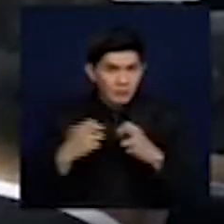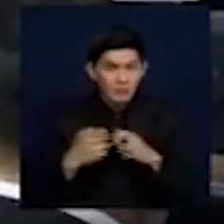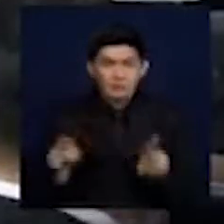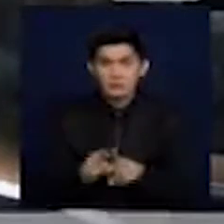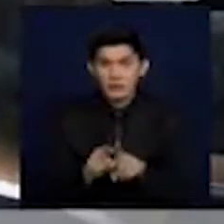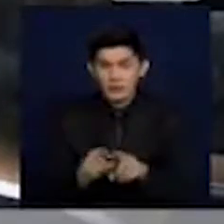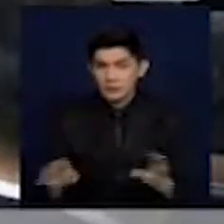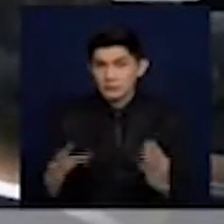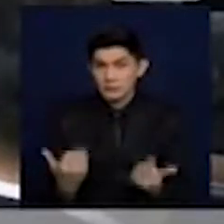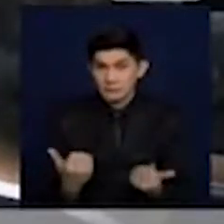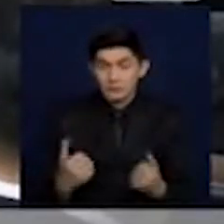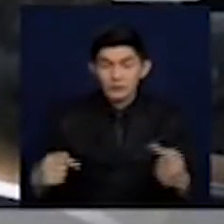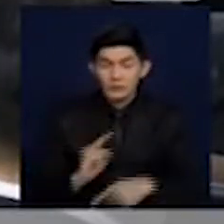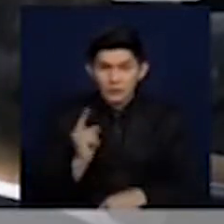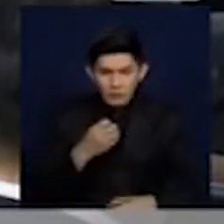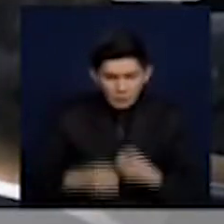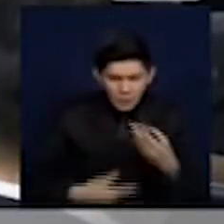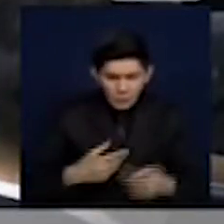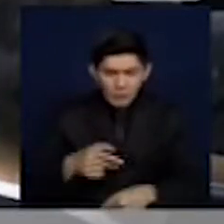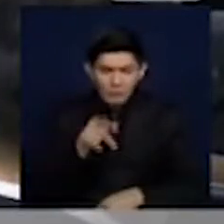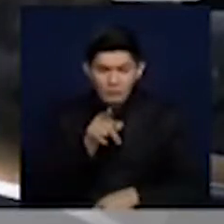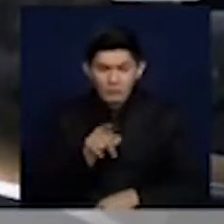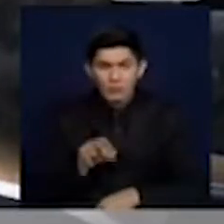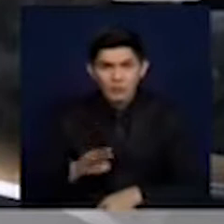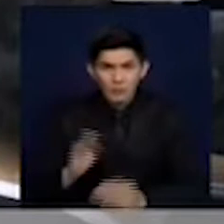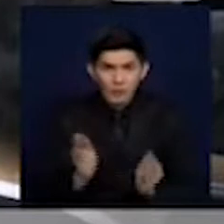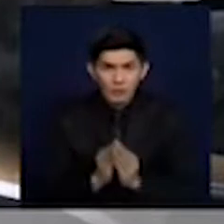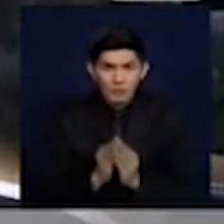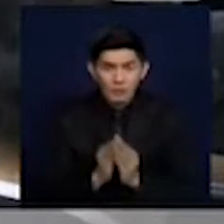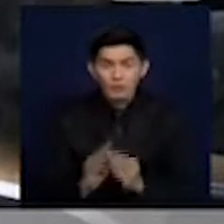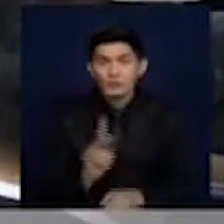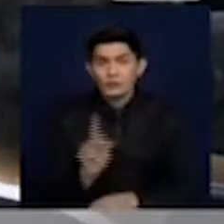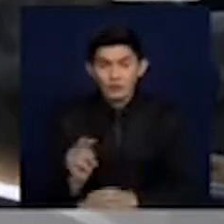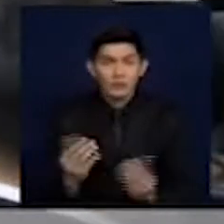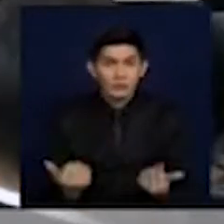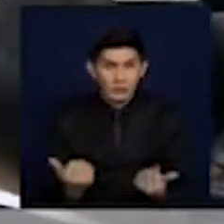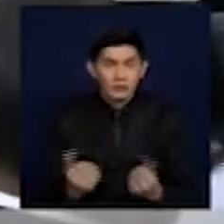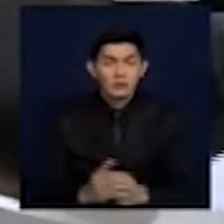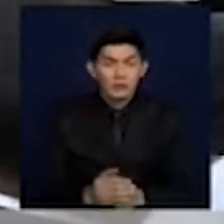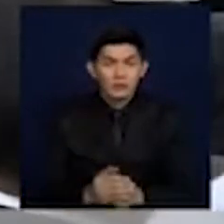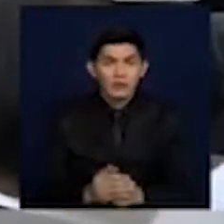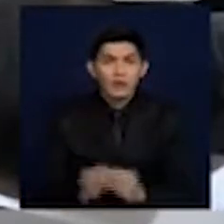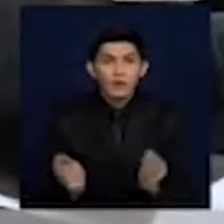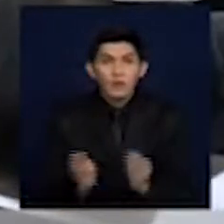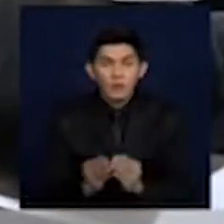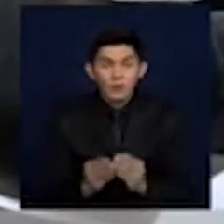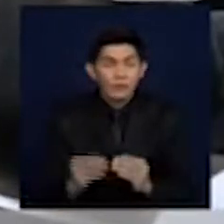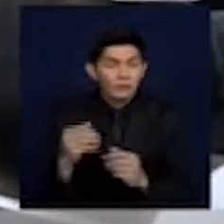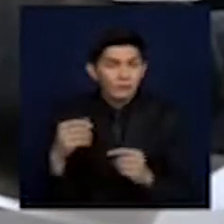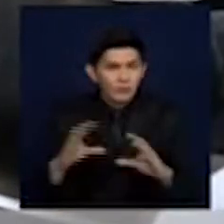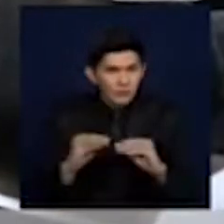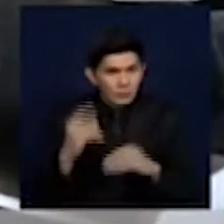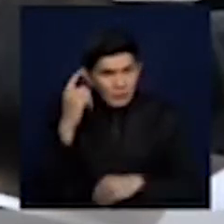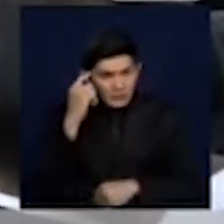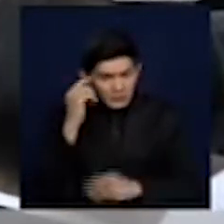การสนทนารับฟังความเห็นต่อร่างพระราชบัญญัติประกอบรัฐธรรมนูญว่าด้วยกกต.วันนี้นะคะผู้เข้าร่วมสนทนาส่วนใหญ่เป็นห่วงเรื่องของผู้ตรว